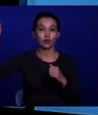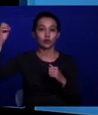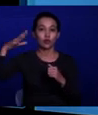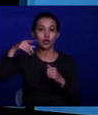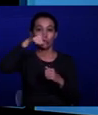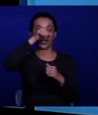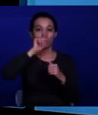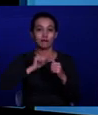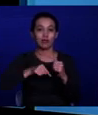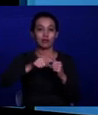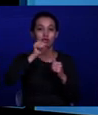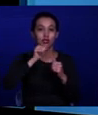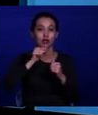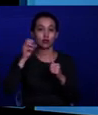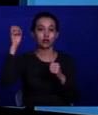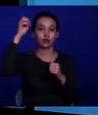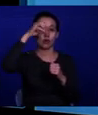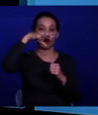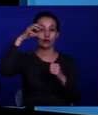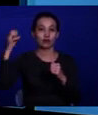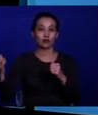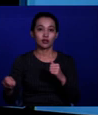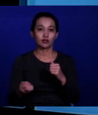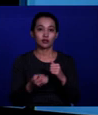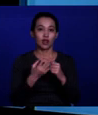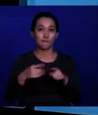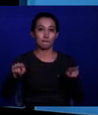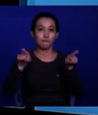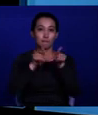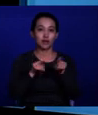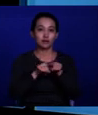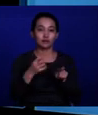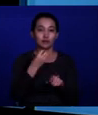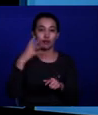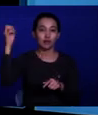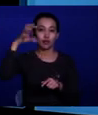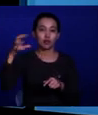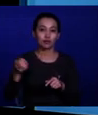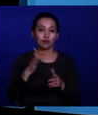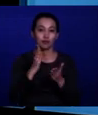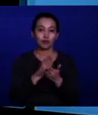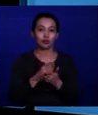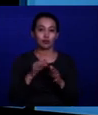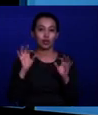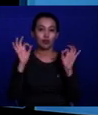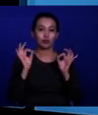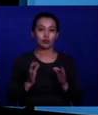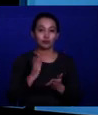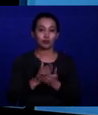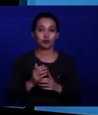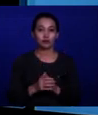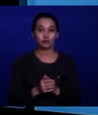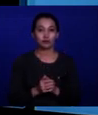nurlari ekvatorning yuqori va past qismlarini birdek yoritadi. Bu kuz fasliga to'g'ri